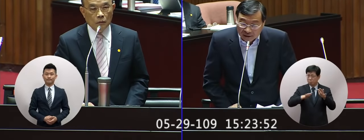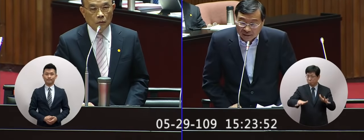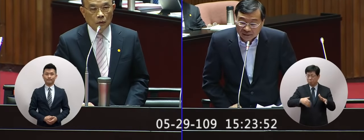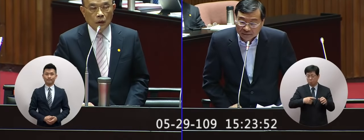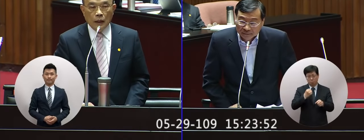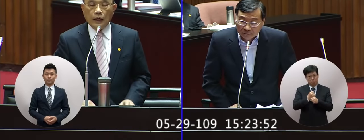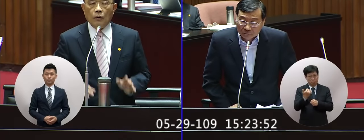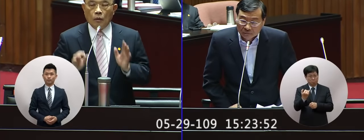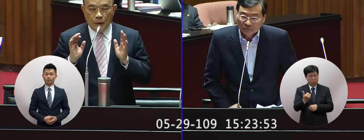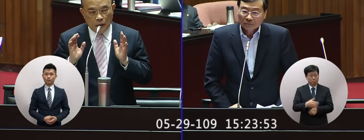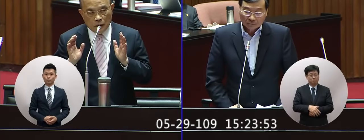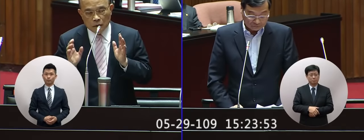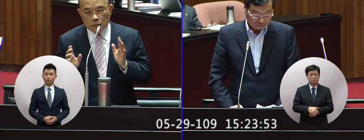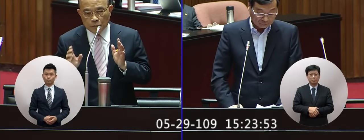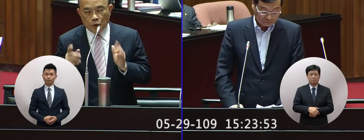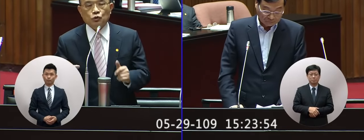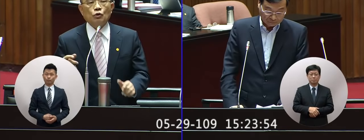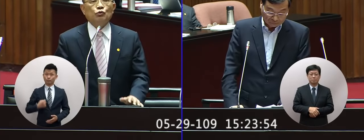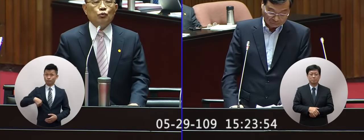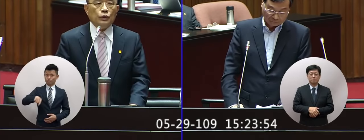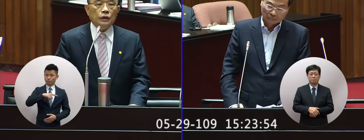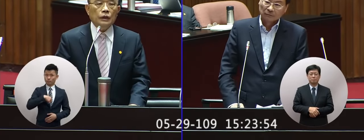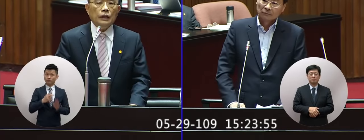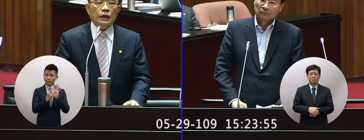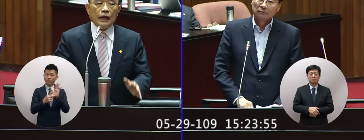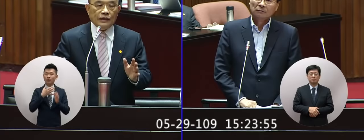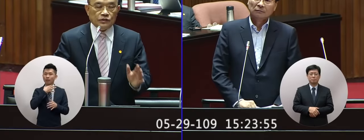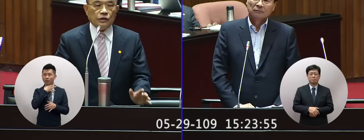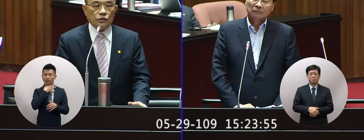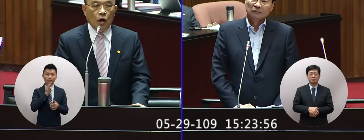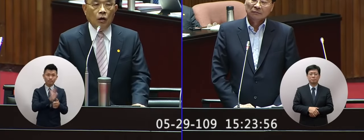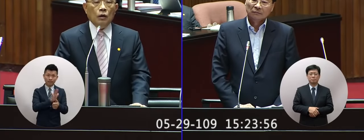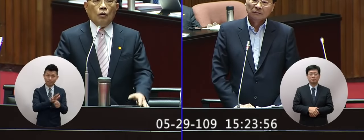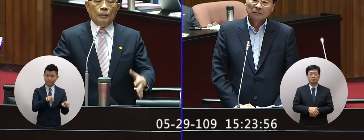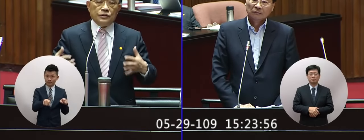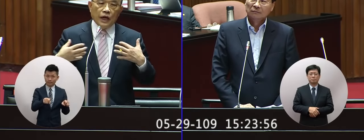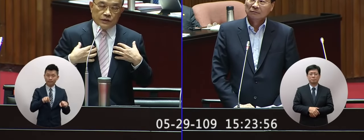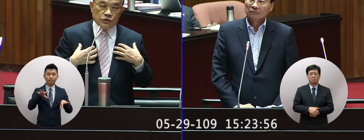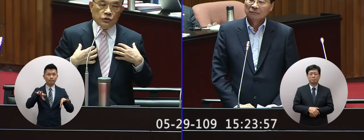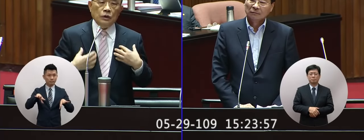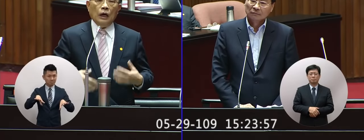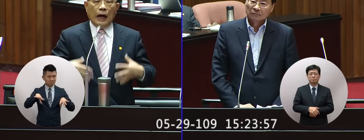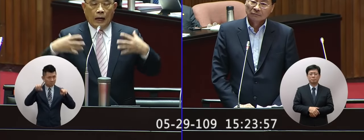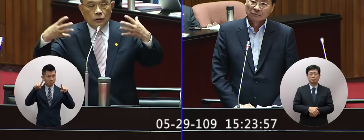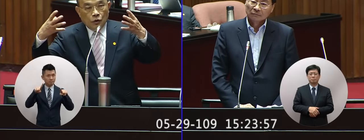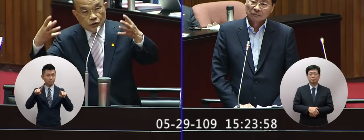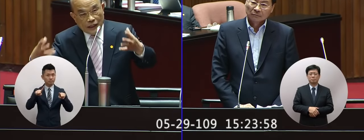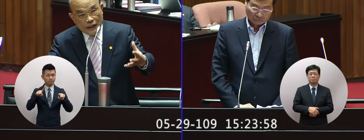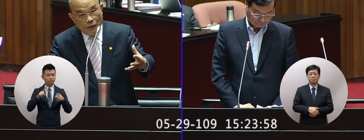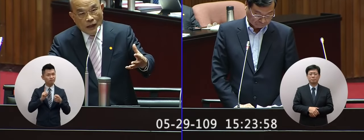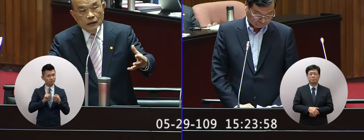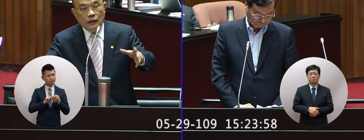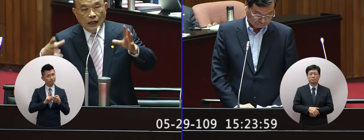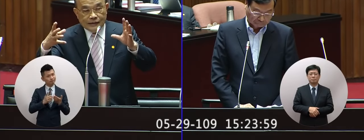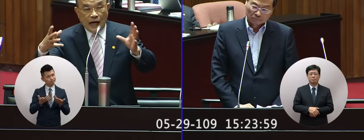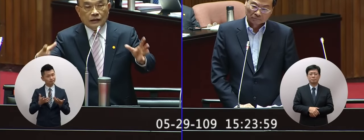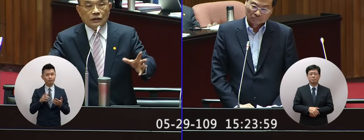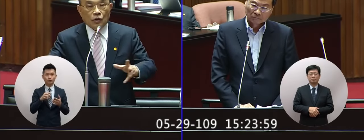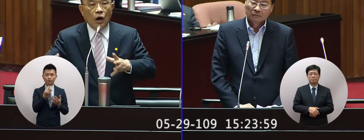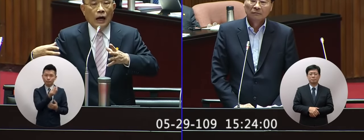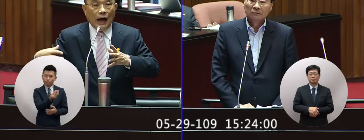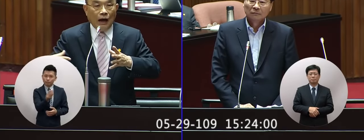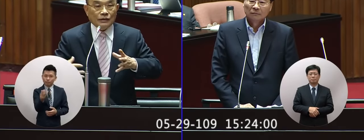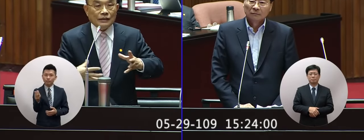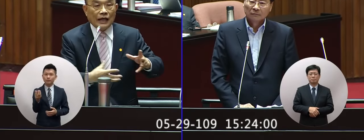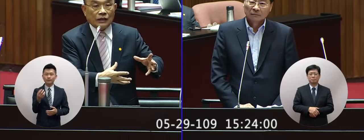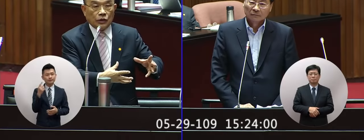满不满意？ 我们比如说纾困，一开始的时候，我们确实有些地方想